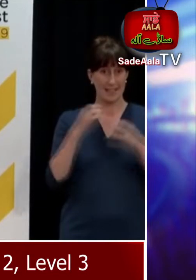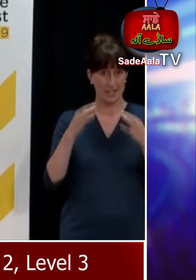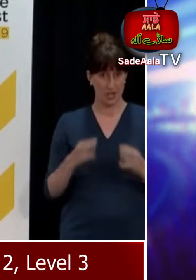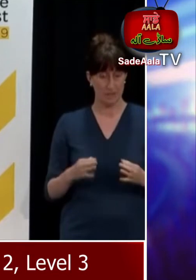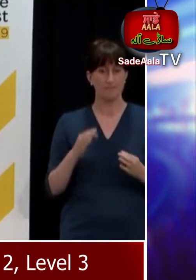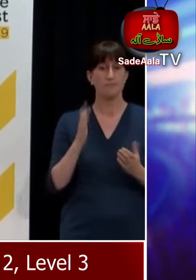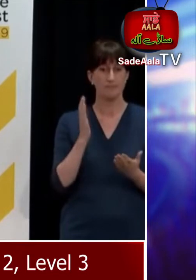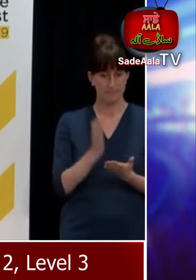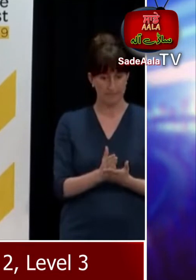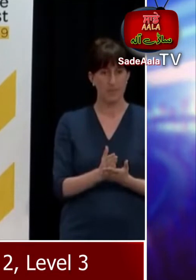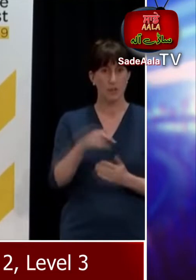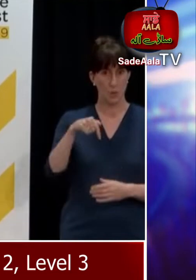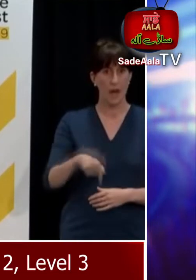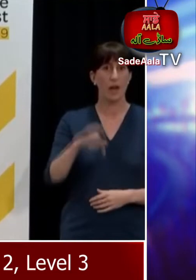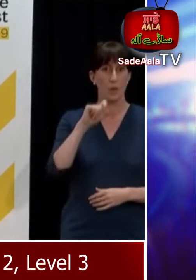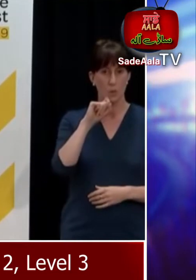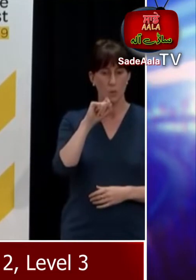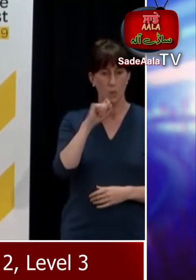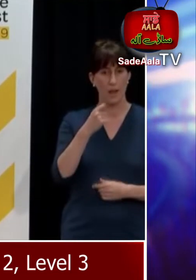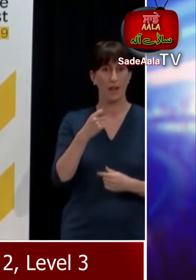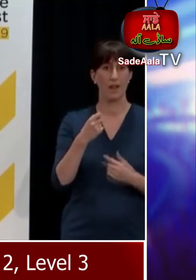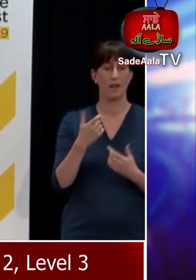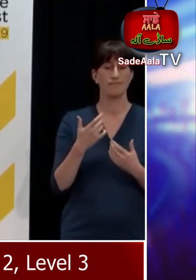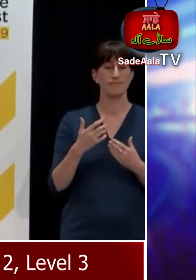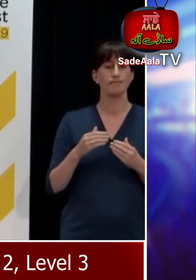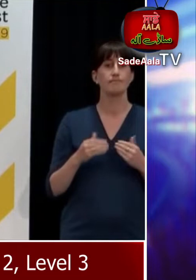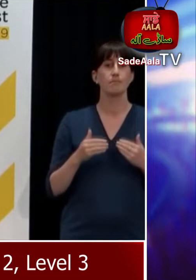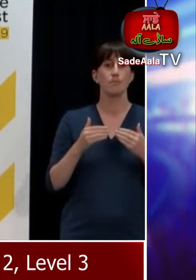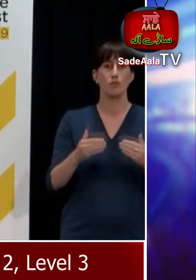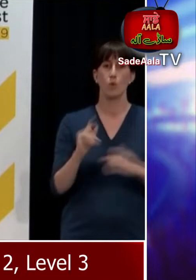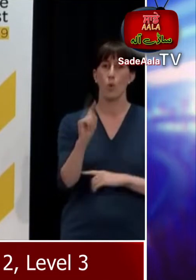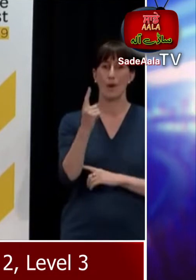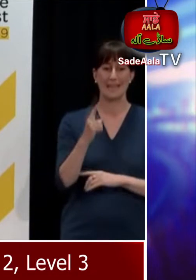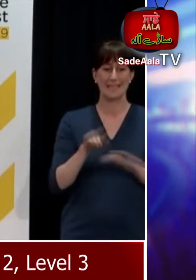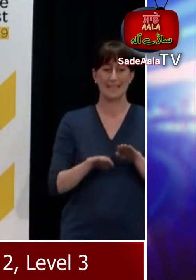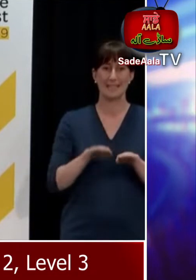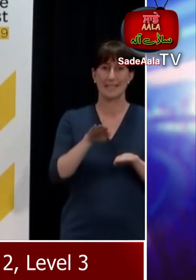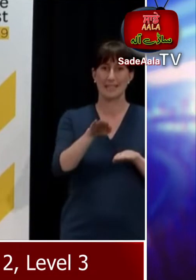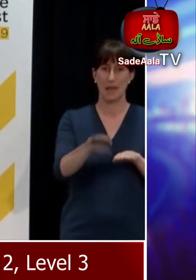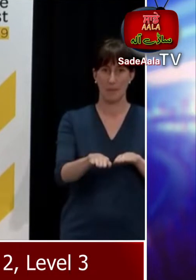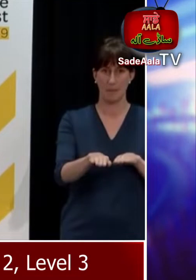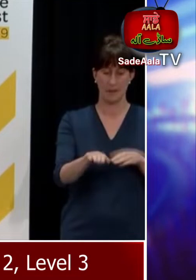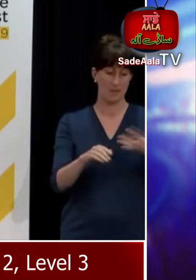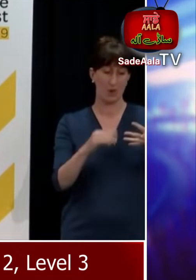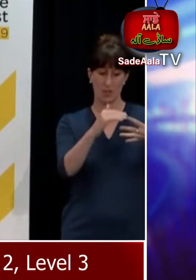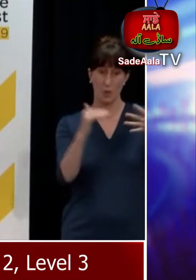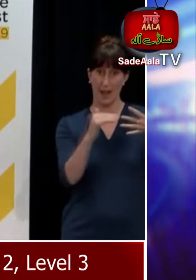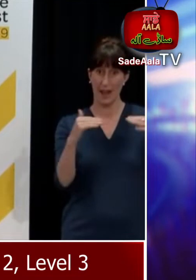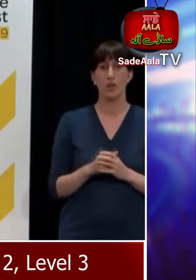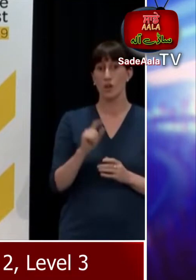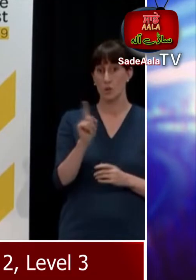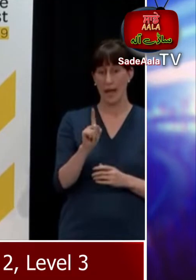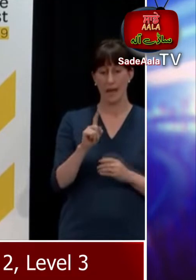ਰੈਸਟੋਰੈਂਟ ਸਿਰਫ ਟੇਕ ਅਵੇਜ਼ ਹੀ ਕਰ ਸਕਣਗੇ ਇਸ ਦੇ ਨਾਲ ਮਾਲਸ ਖੁੱਲ ਸਕਣਗੇ ਮਾਲਸ ਦੇ ਵਿੱਚ ਫੂਡ ਕੋਰਟ ਵੀ ਖੁੱਲਣਗੇ